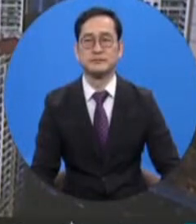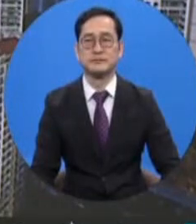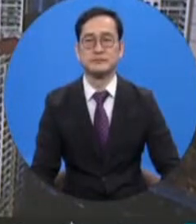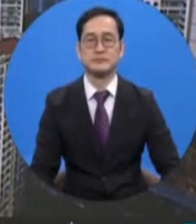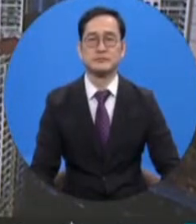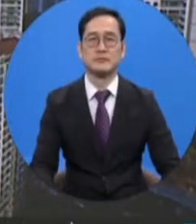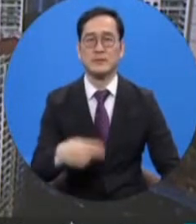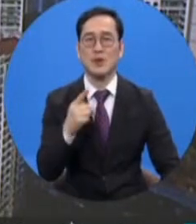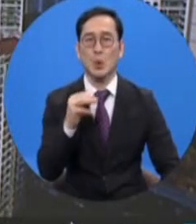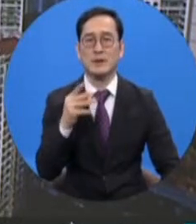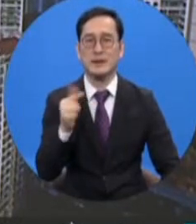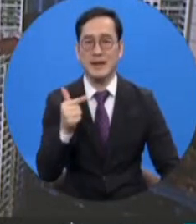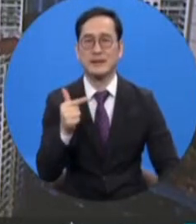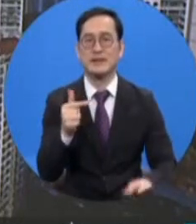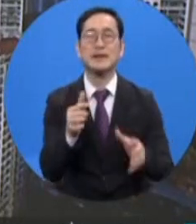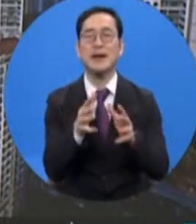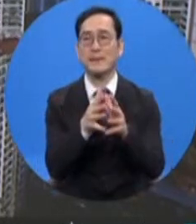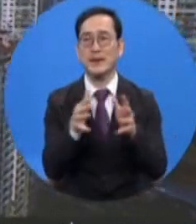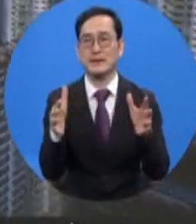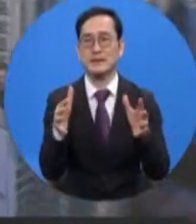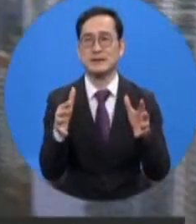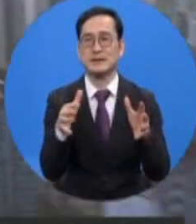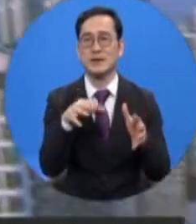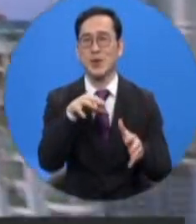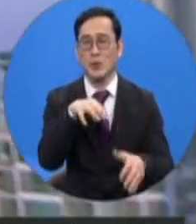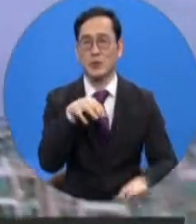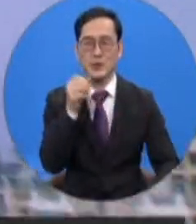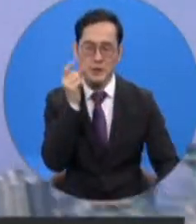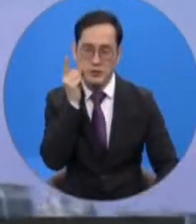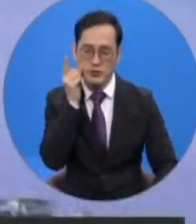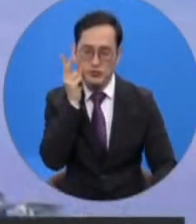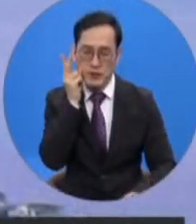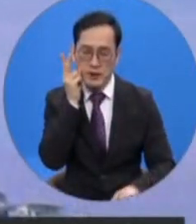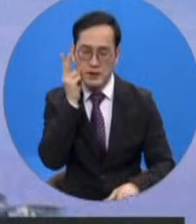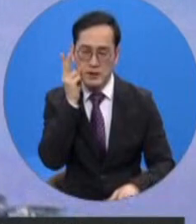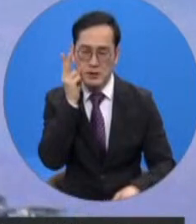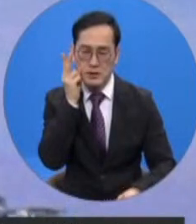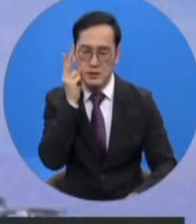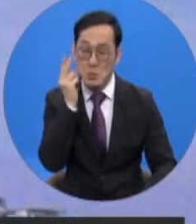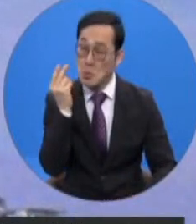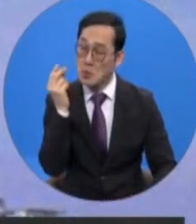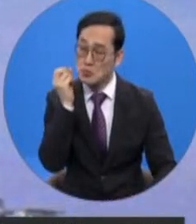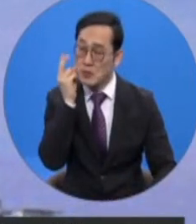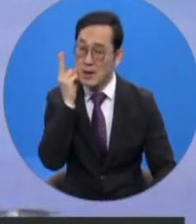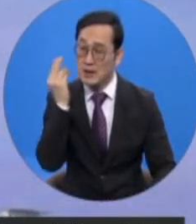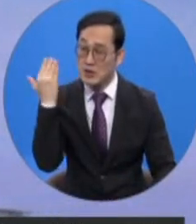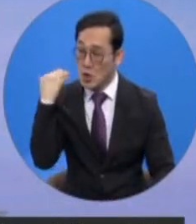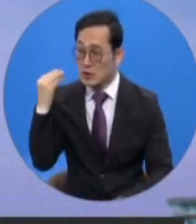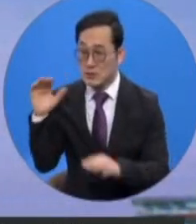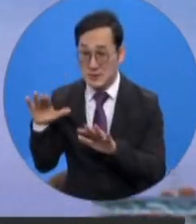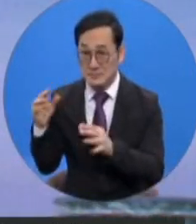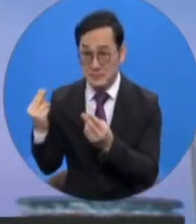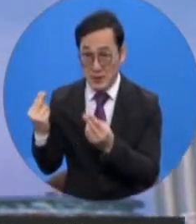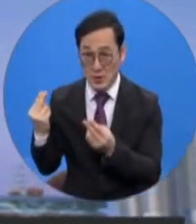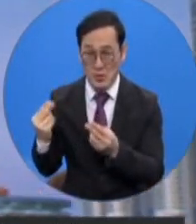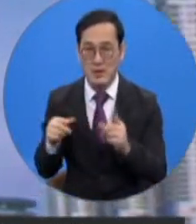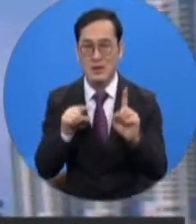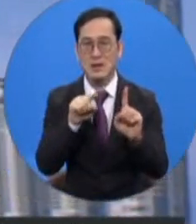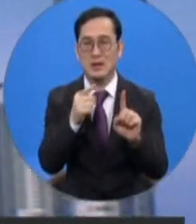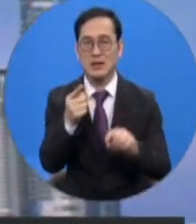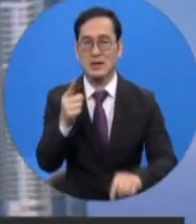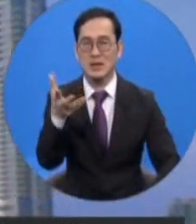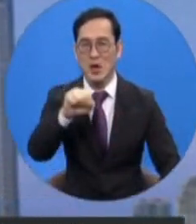동탄에 경기 동탄의 아파트 두 달 새 1억 7천이 빠졌다. 서울도 강남